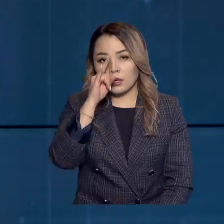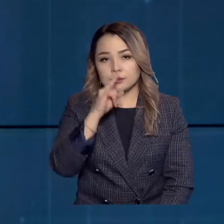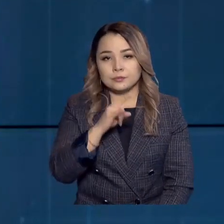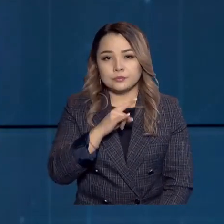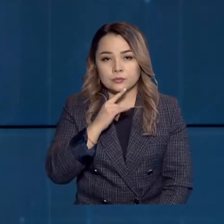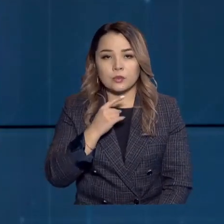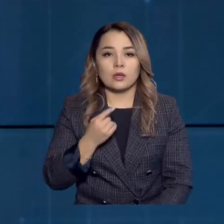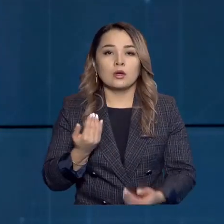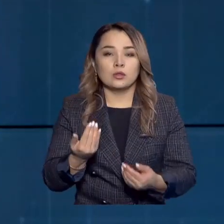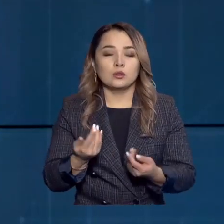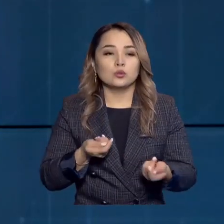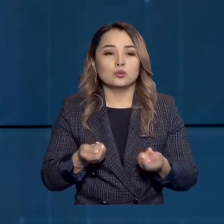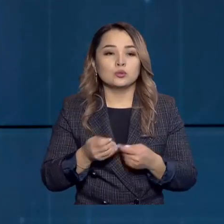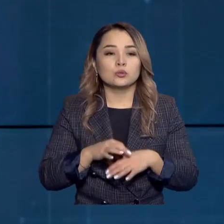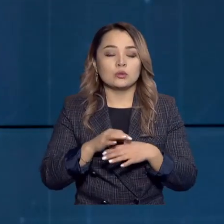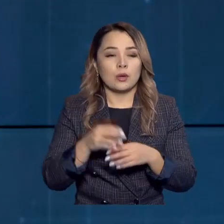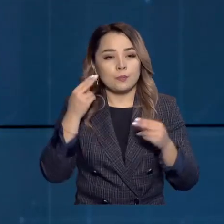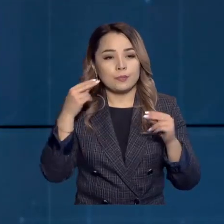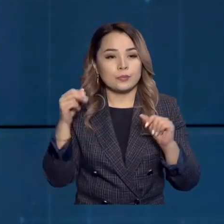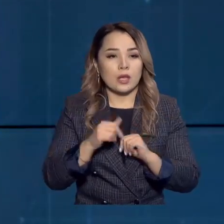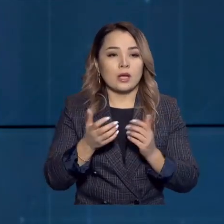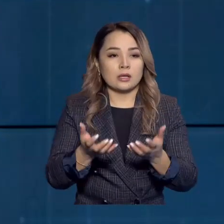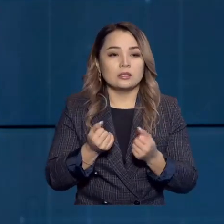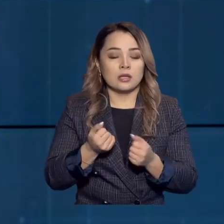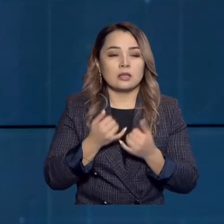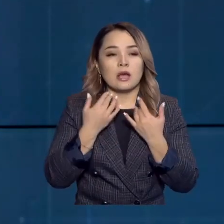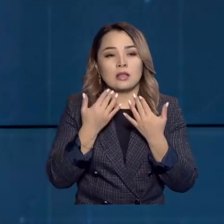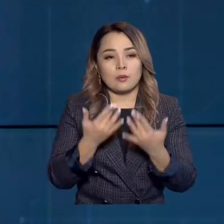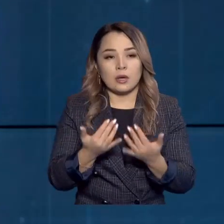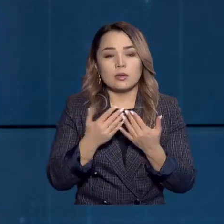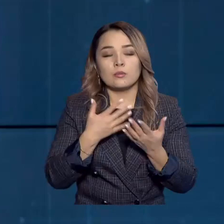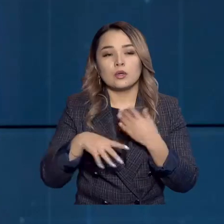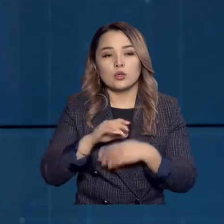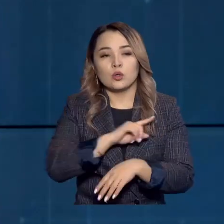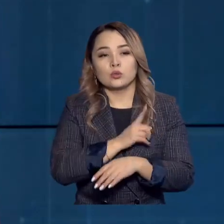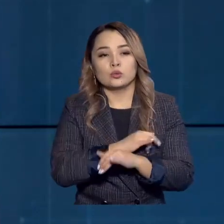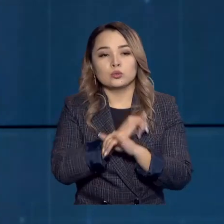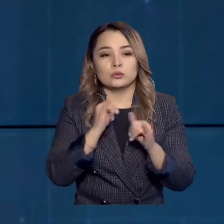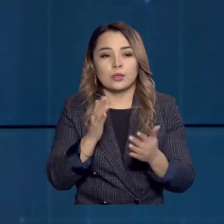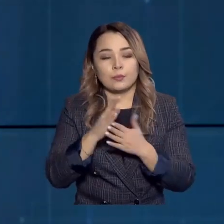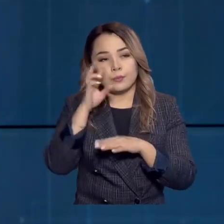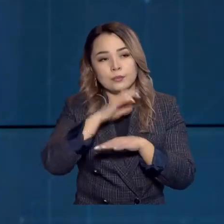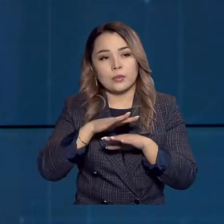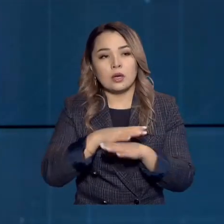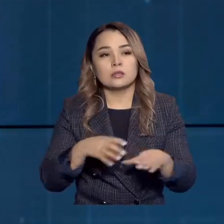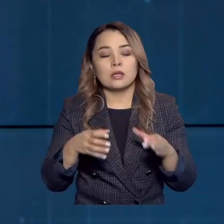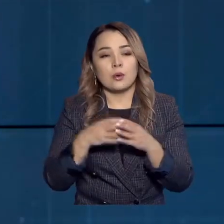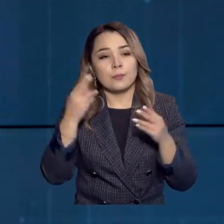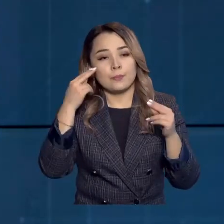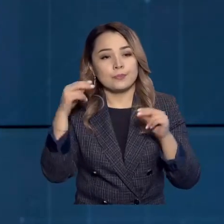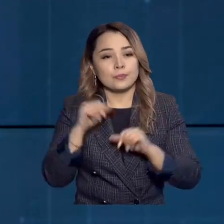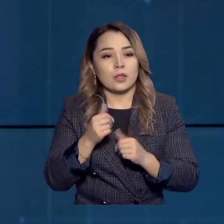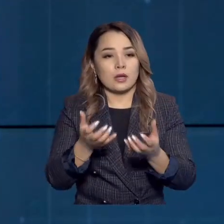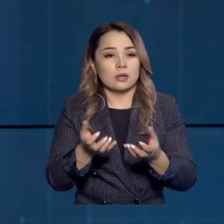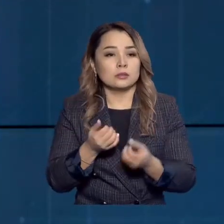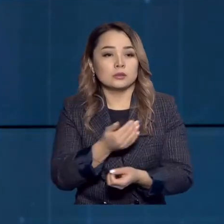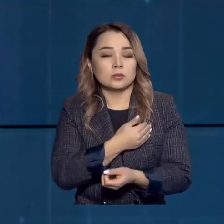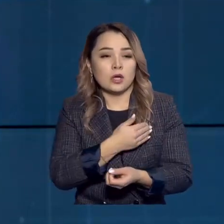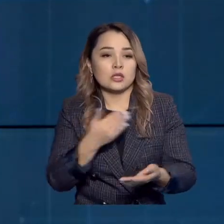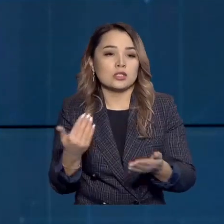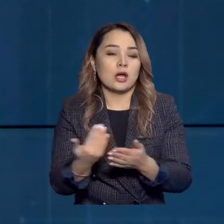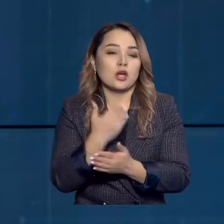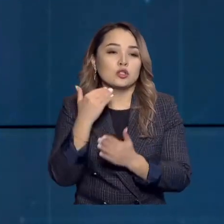Өзге тақырыптар. Қазақстанда жүргізуші куәлігін алу талаптары күшейді. Азаматтарға арналған үкімет мемлекеттік корпорациясы куәлік алу сынағындағы жаңа